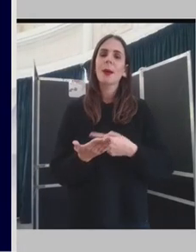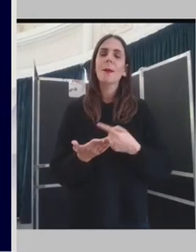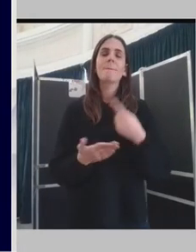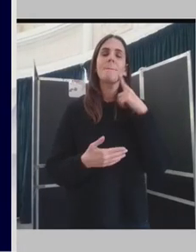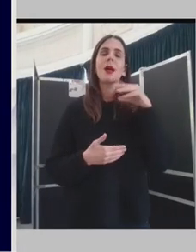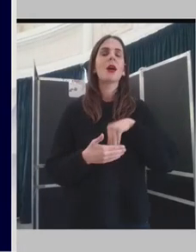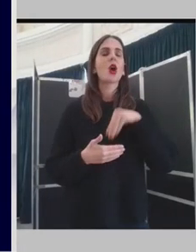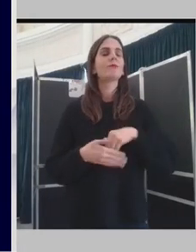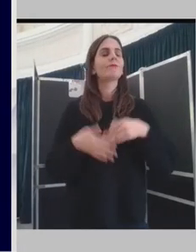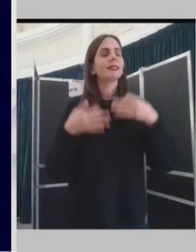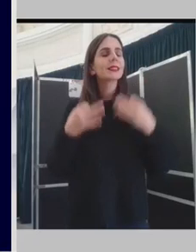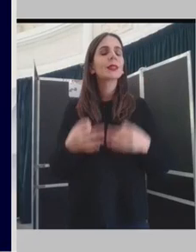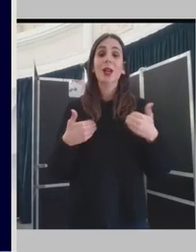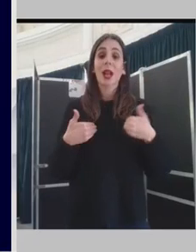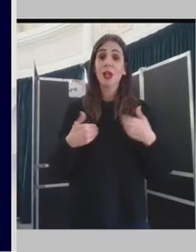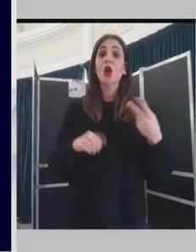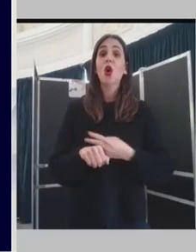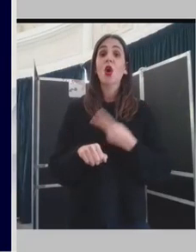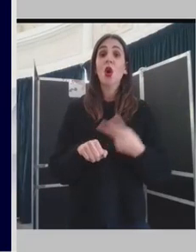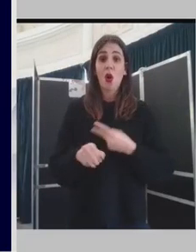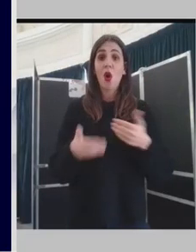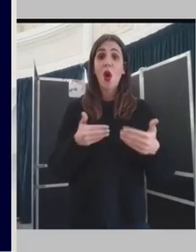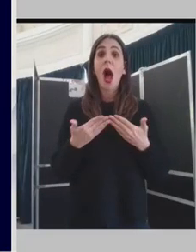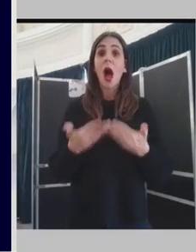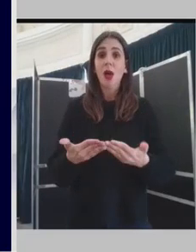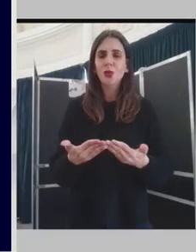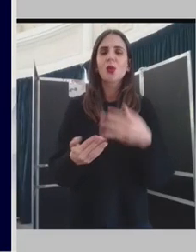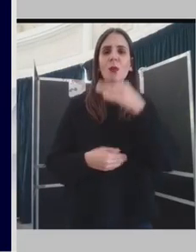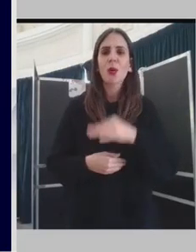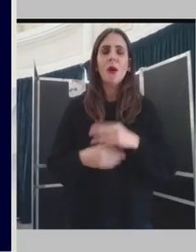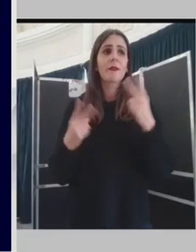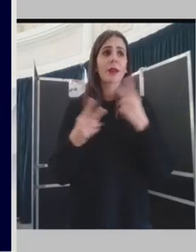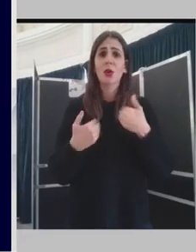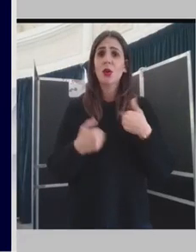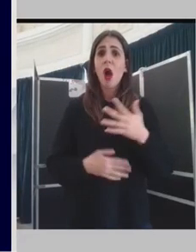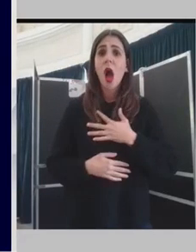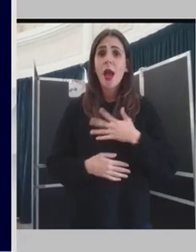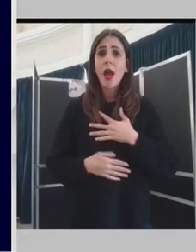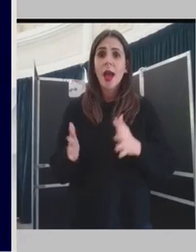che può soccorrere, benché sia anziana, benché sia